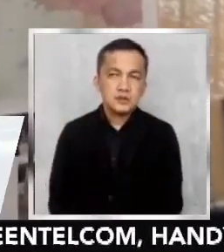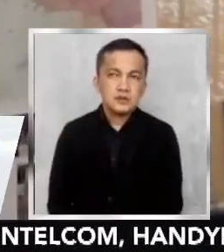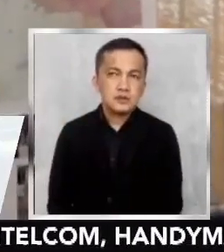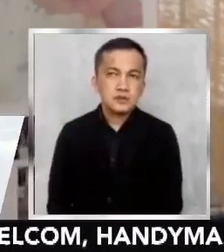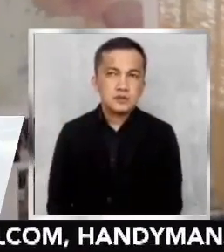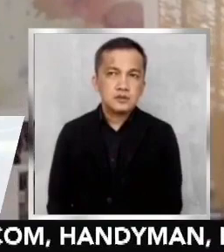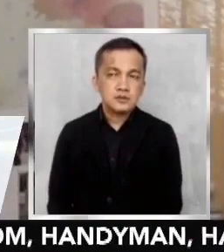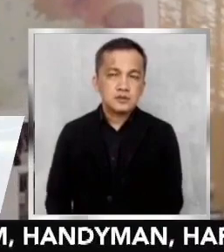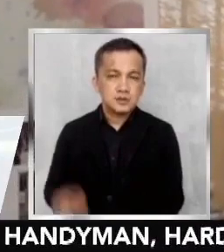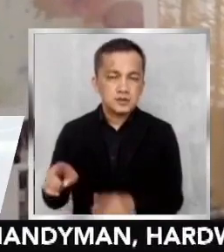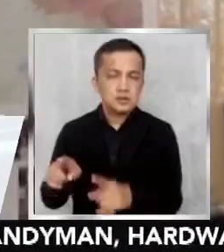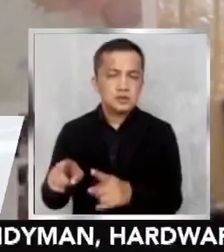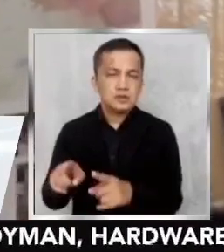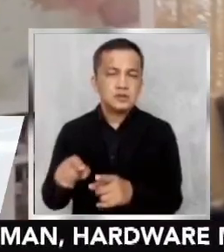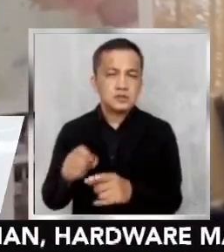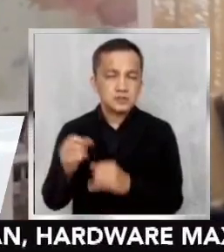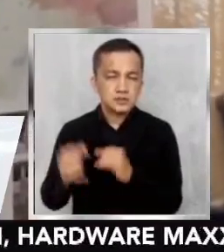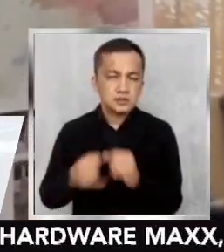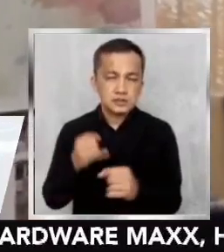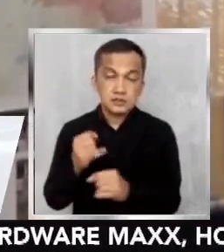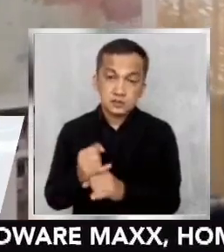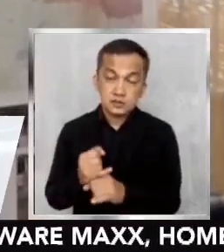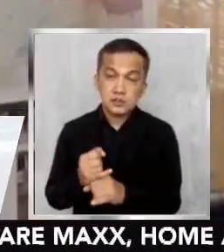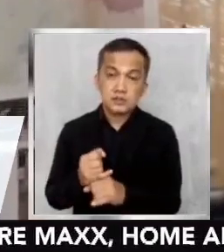community. That's equally important.